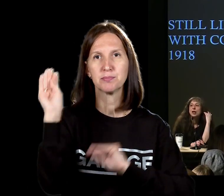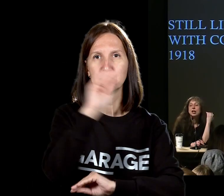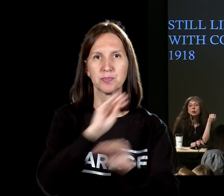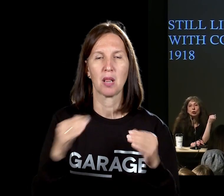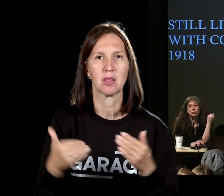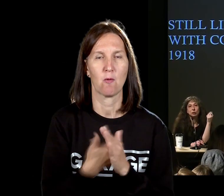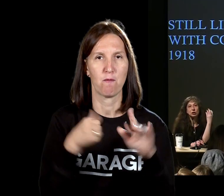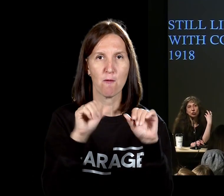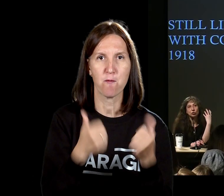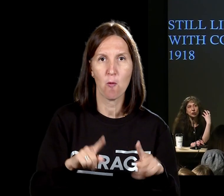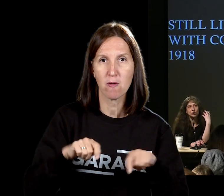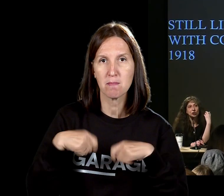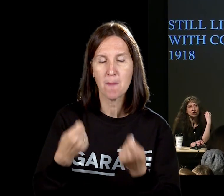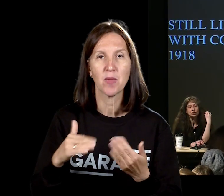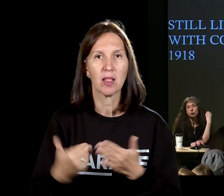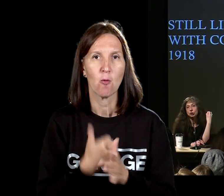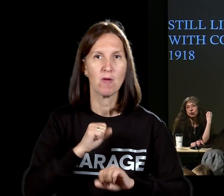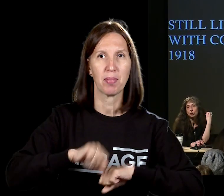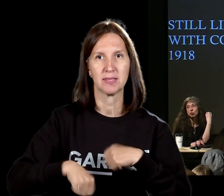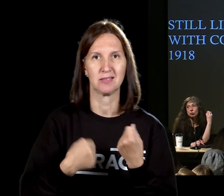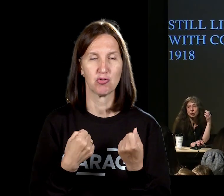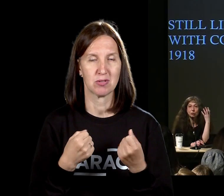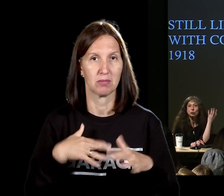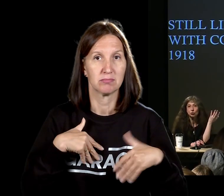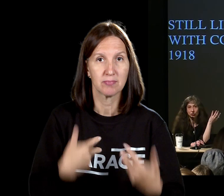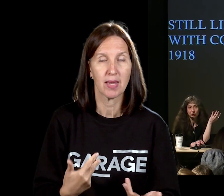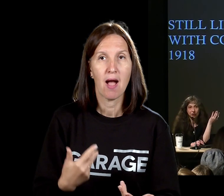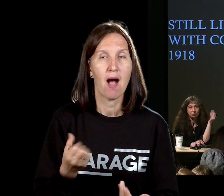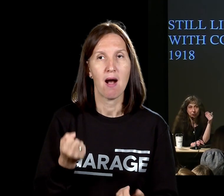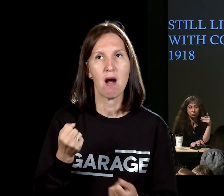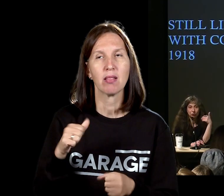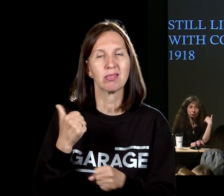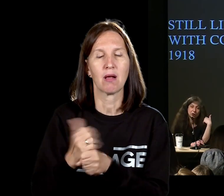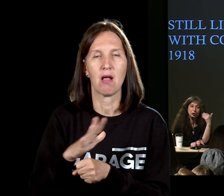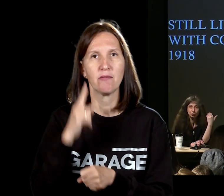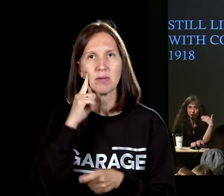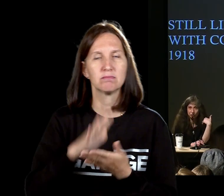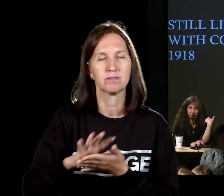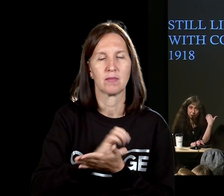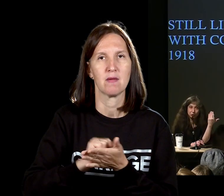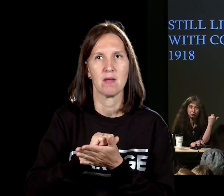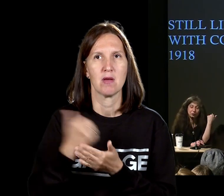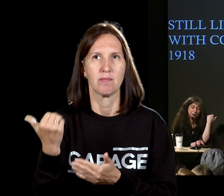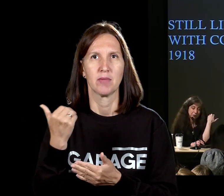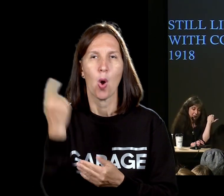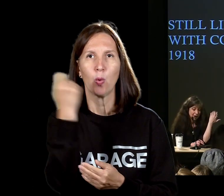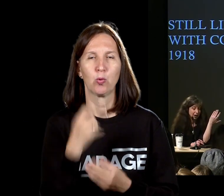формы, способом искать новый пластический язык, но совершенно не способом сломать художественное сознание, поэтому там Марсель Дюшан с